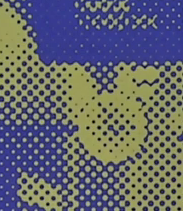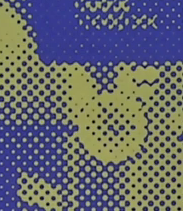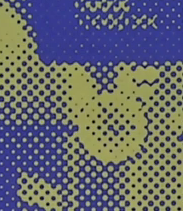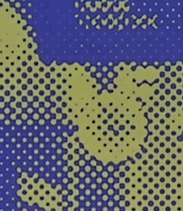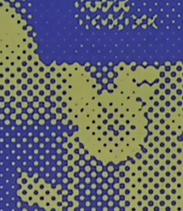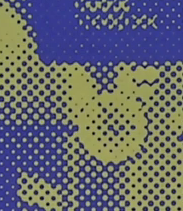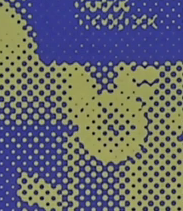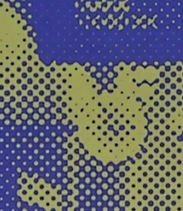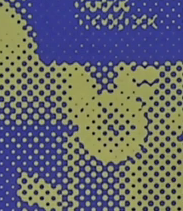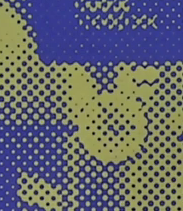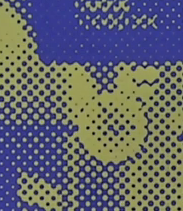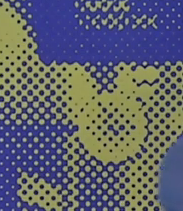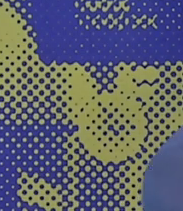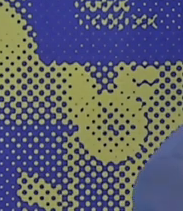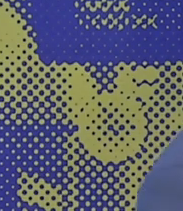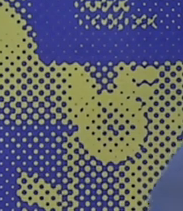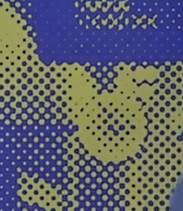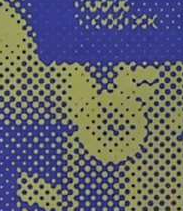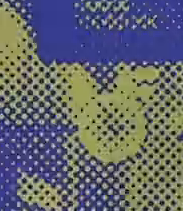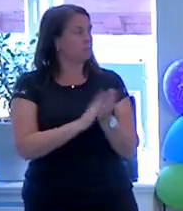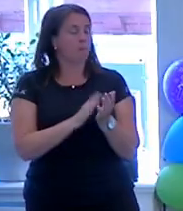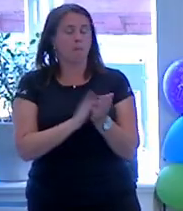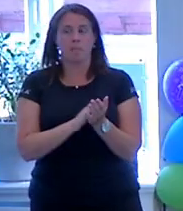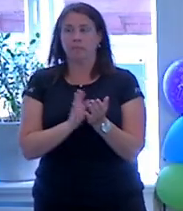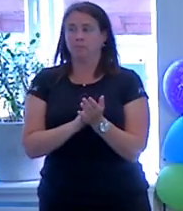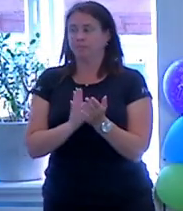välkomnar in på scen. Varsågod att ta plats.